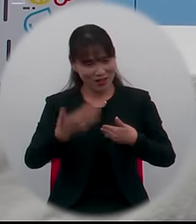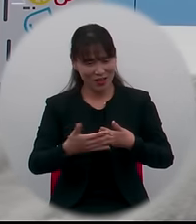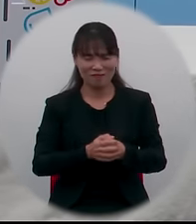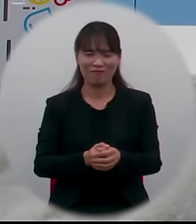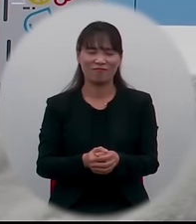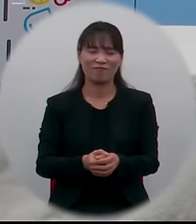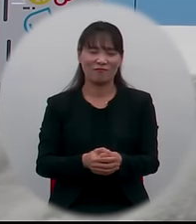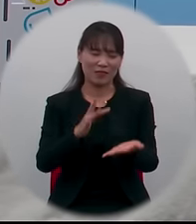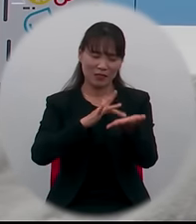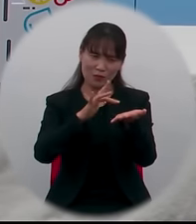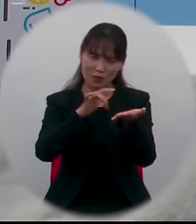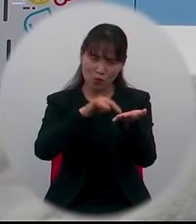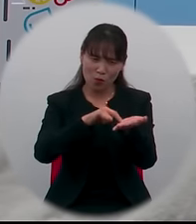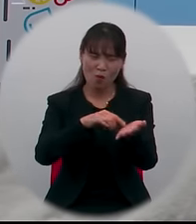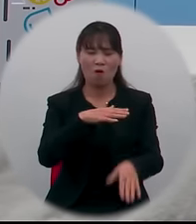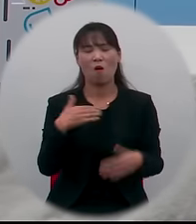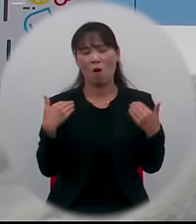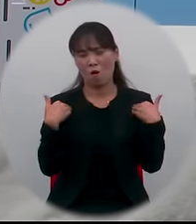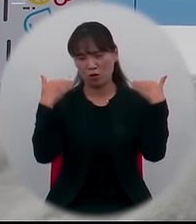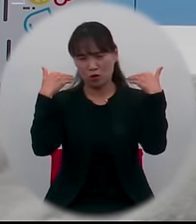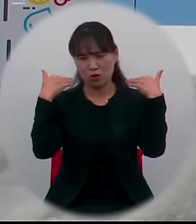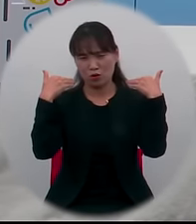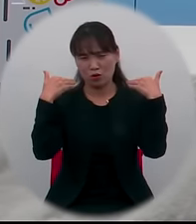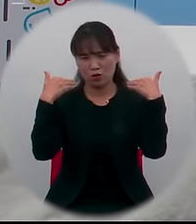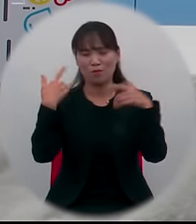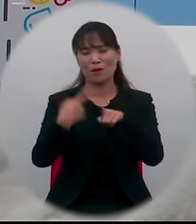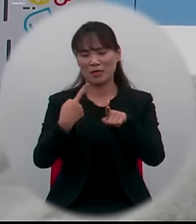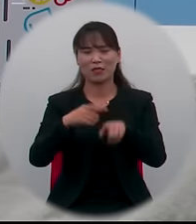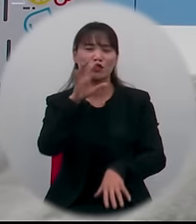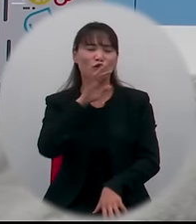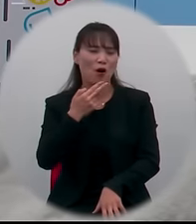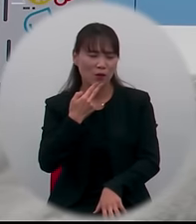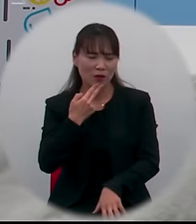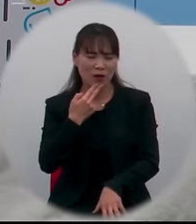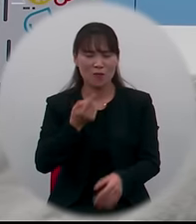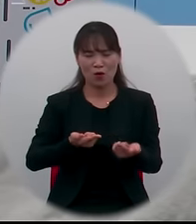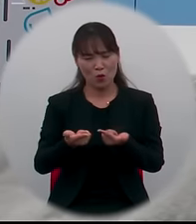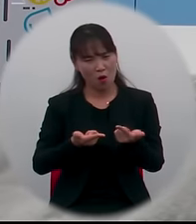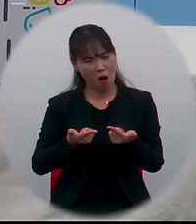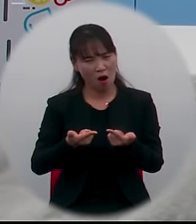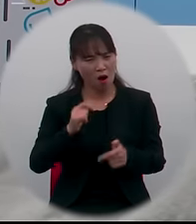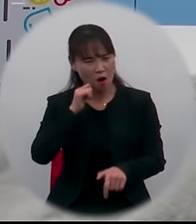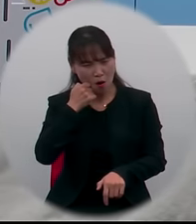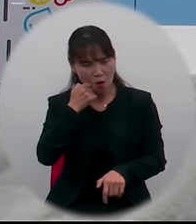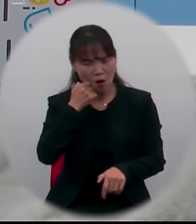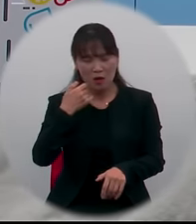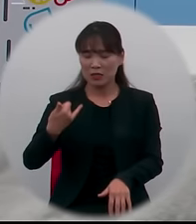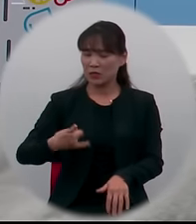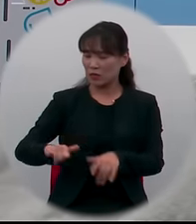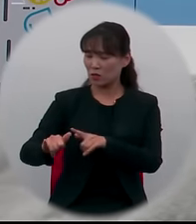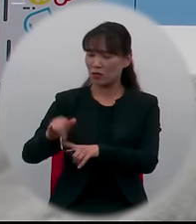그런데이 스마트폰은 어른인 우리도 훈련하지 않으면은 통제하면서 쓰기가 힘든 도구인데 자녀들에게 주고